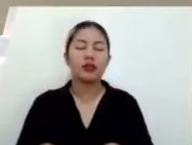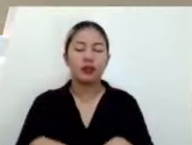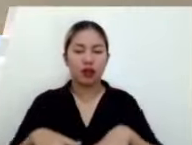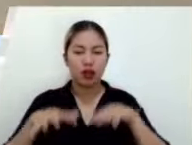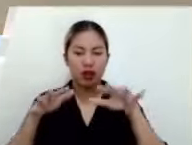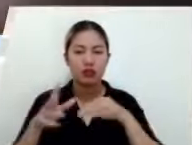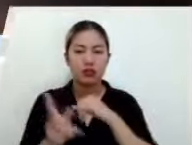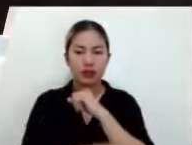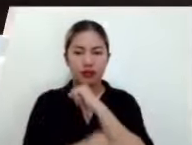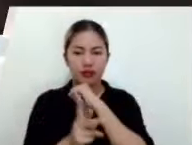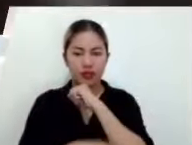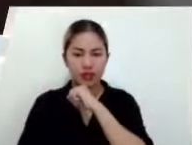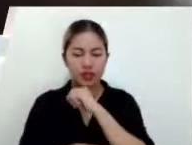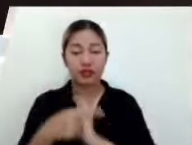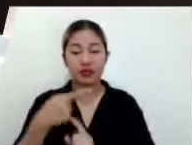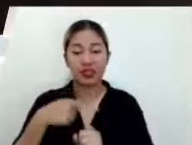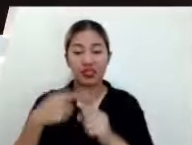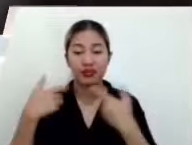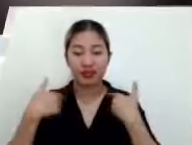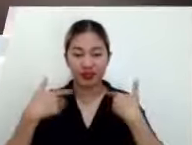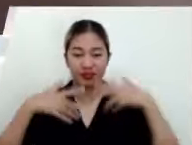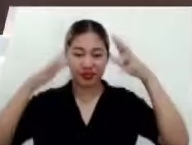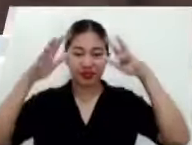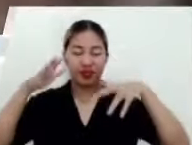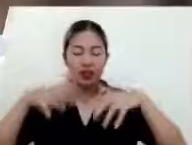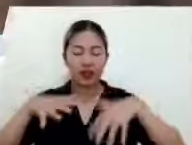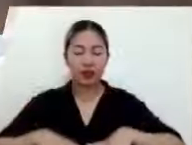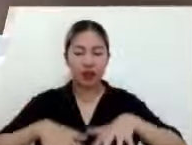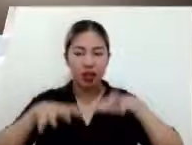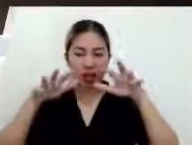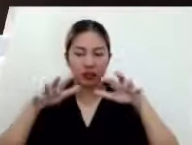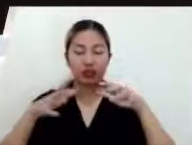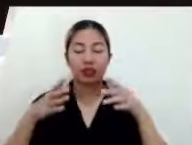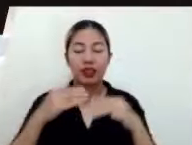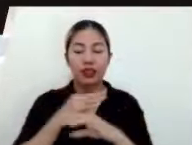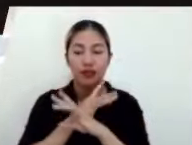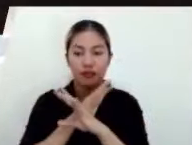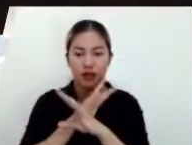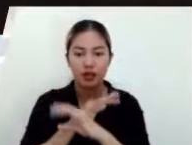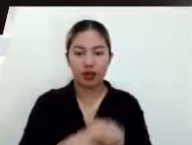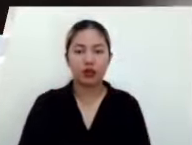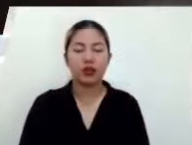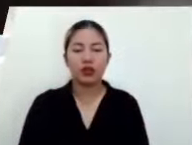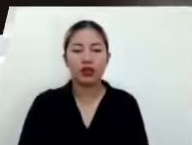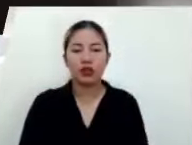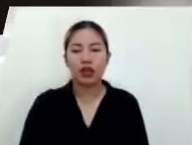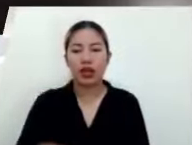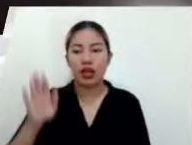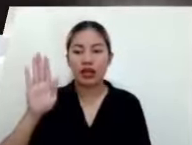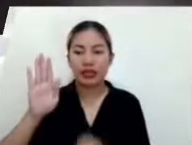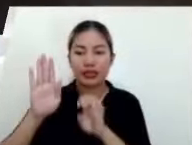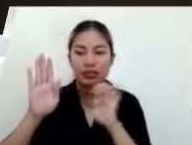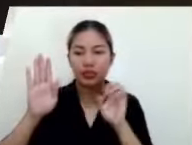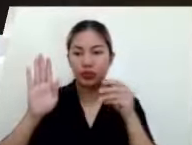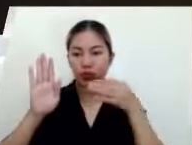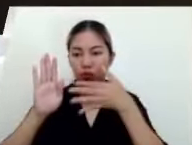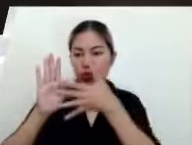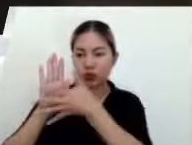may pagbabaha rin sa Davao City. Ayon sa PAGASA, easterlies ang nagdudulot ng mga pag-ulan sa Mindanao.